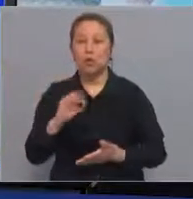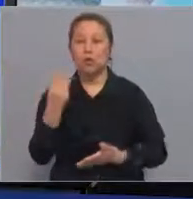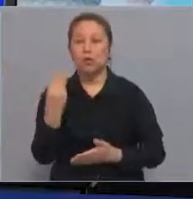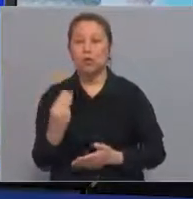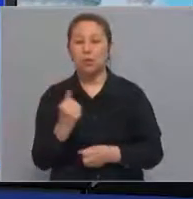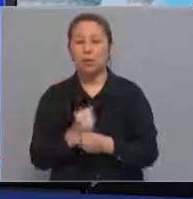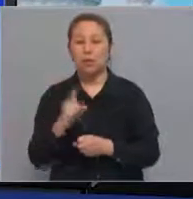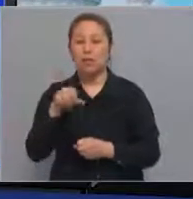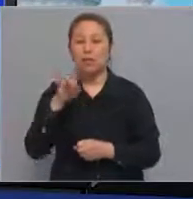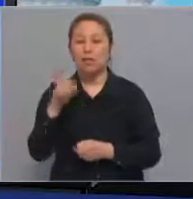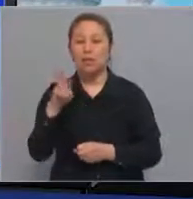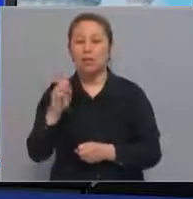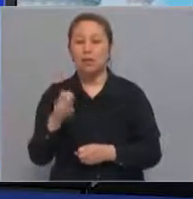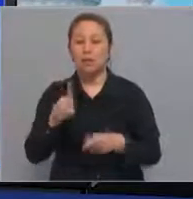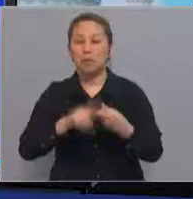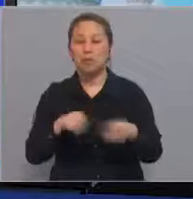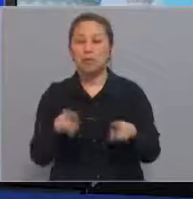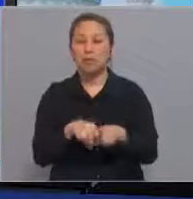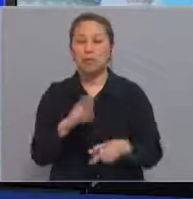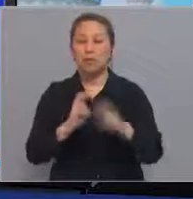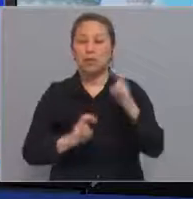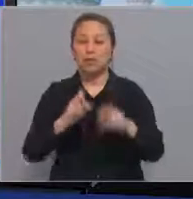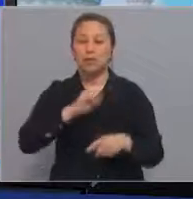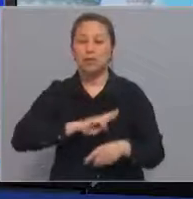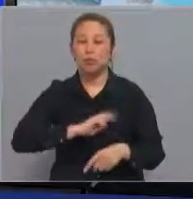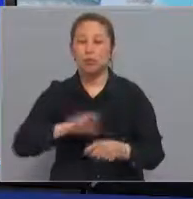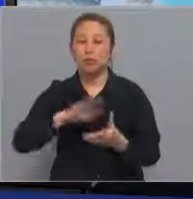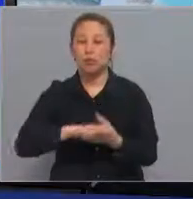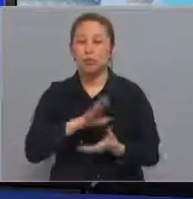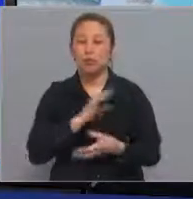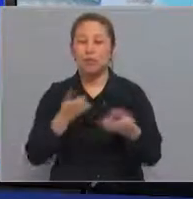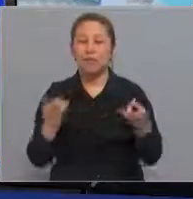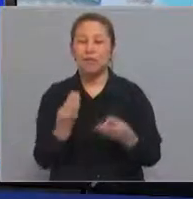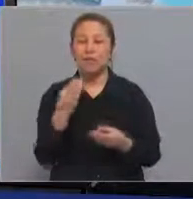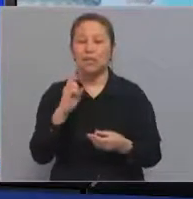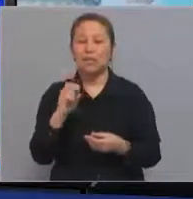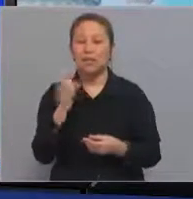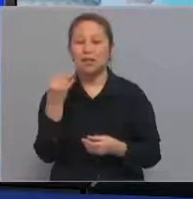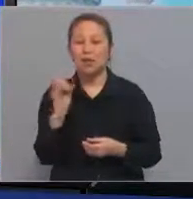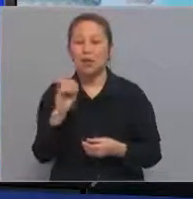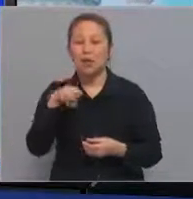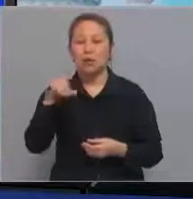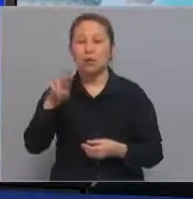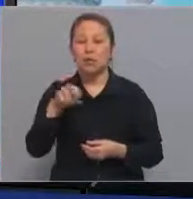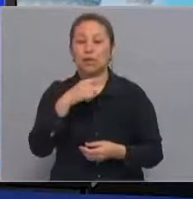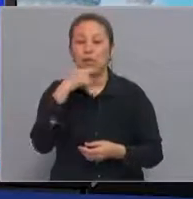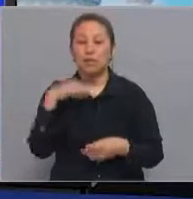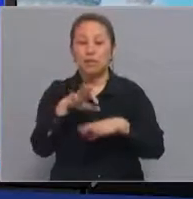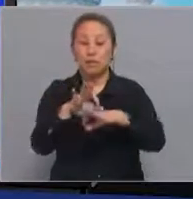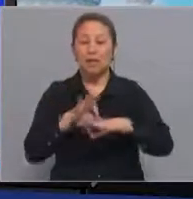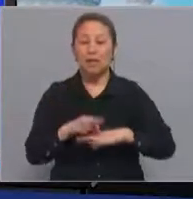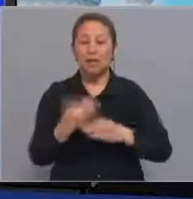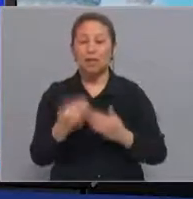поливинил хлорид түйіршіктері мен қоспасын шығаратын кәсіпорын жұмысымен танысты. Қажетті шикізат Қытай мен Түркия және Ресейден тасымалданады.